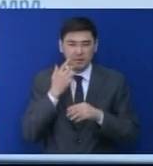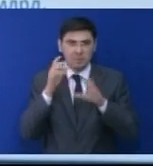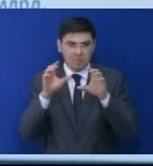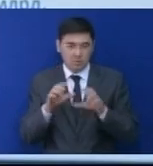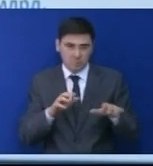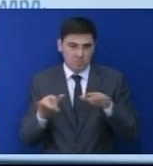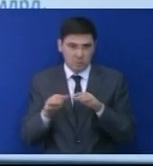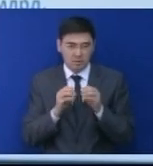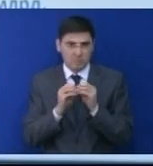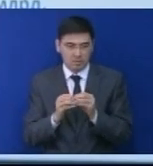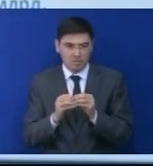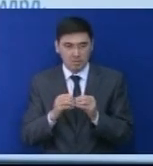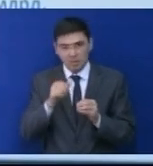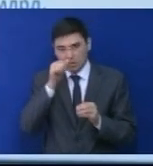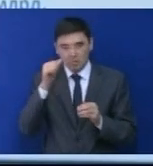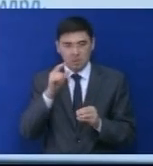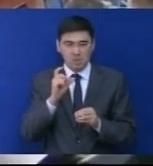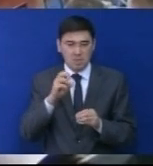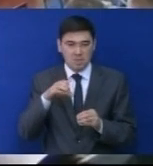шарт. Өткен жылы экспорт мөлшері